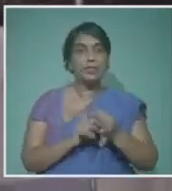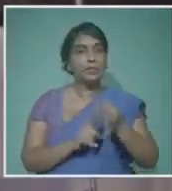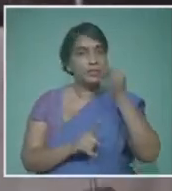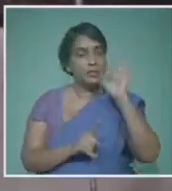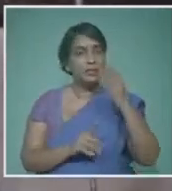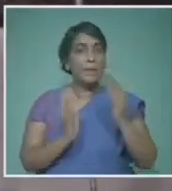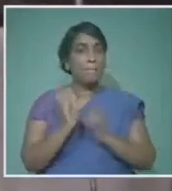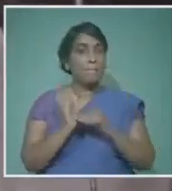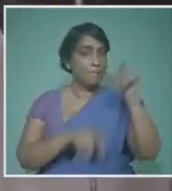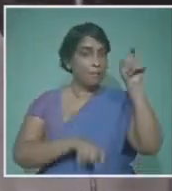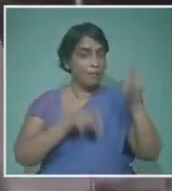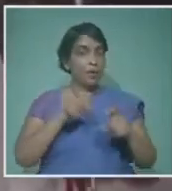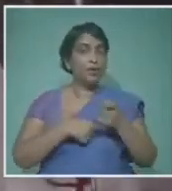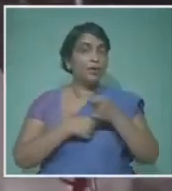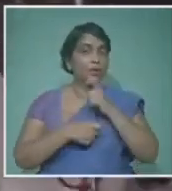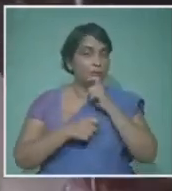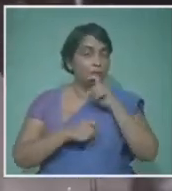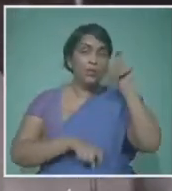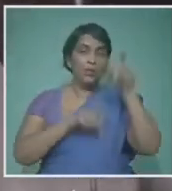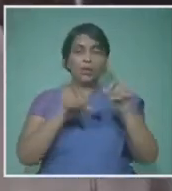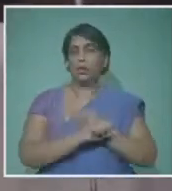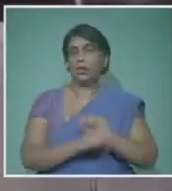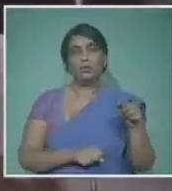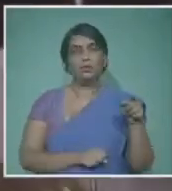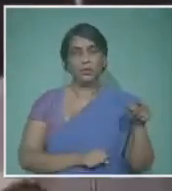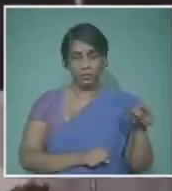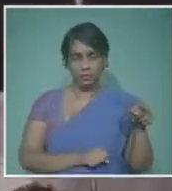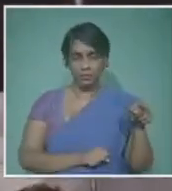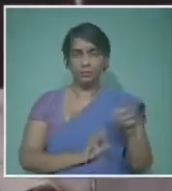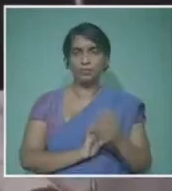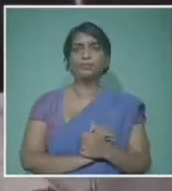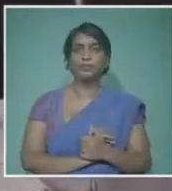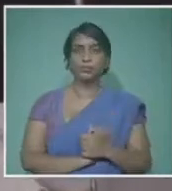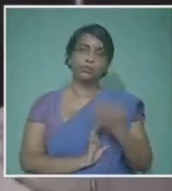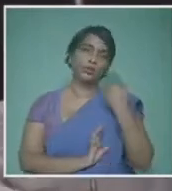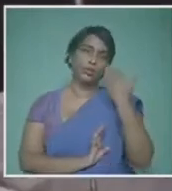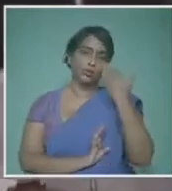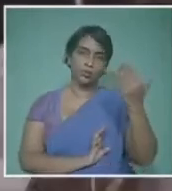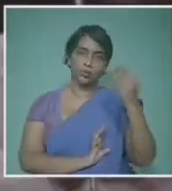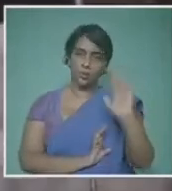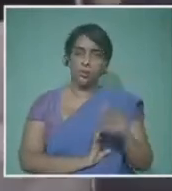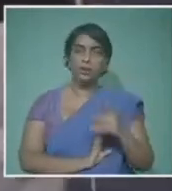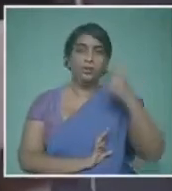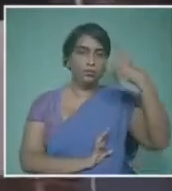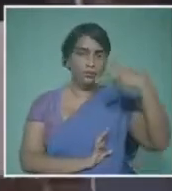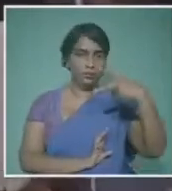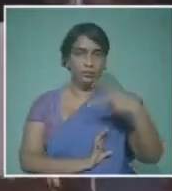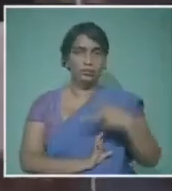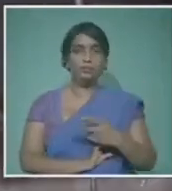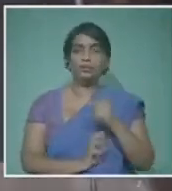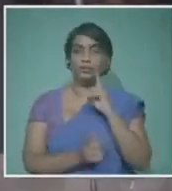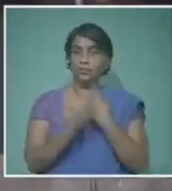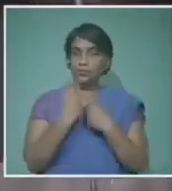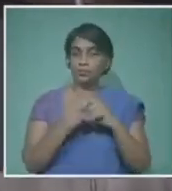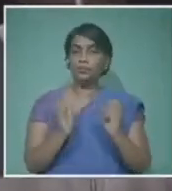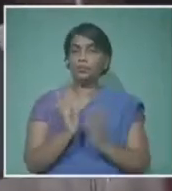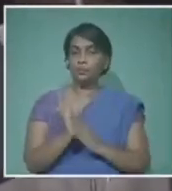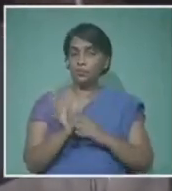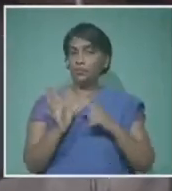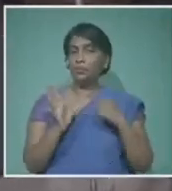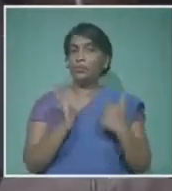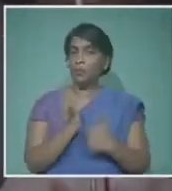සාමාජිකින් අධිකරණ නිලධාරීන්ද නොවන බව නිරීක්ෂණය කරනවා. 2 පරීක්ෂණ කොමිෂන් සභාව පනත යටතේ